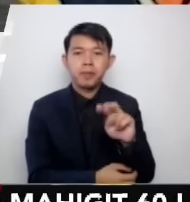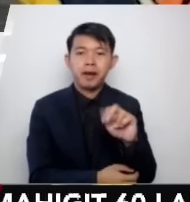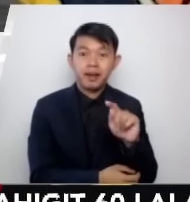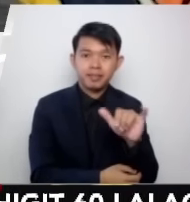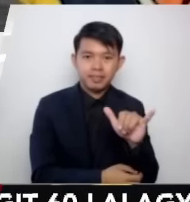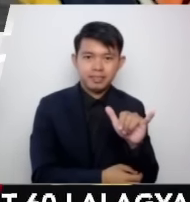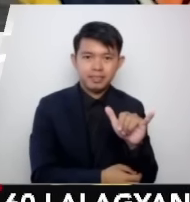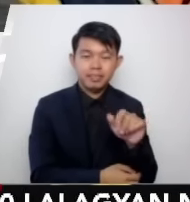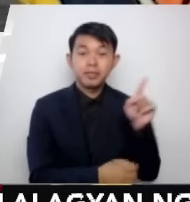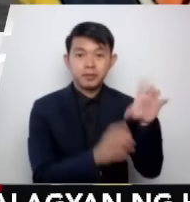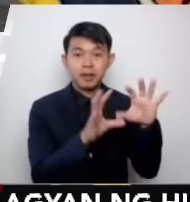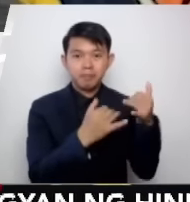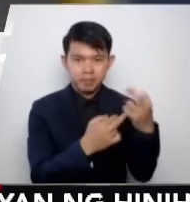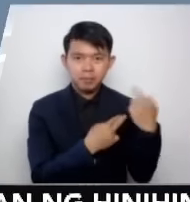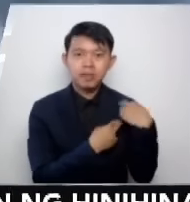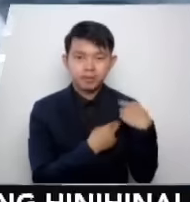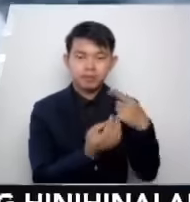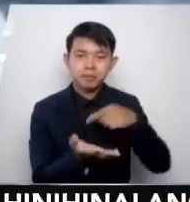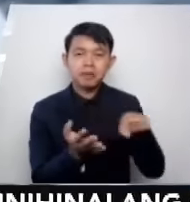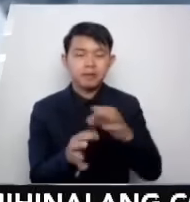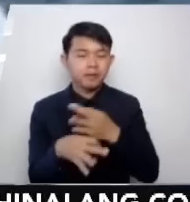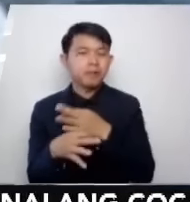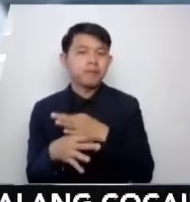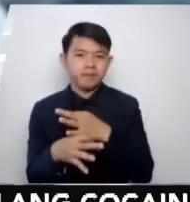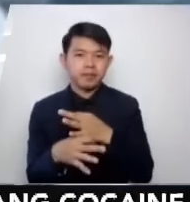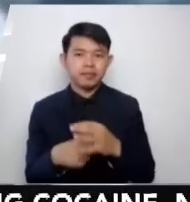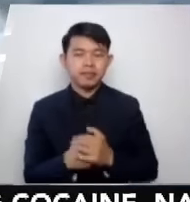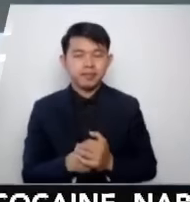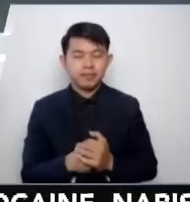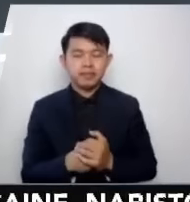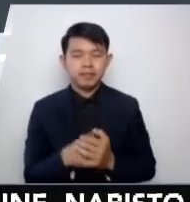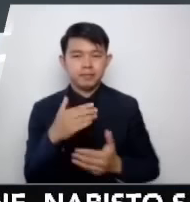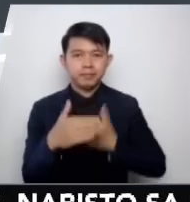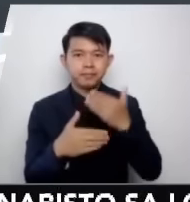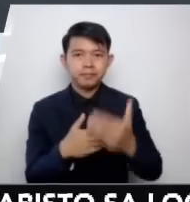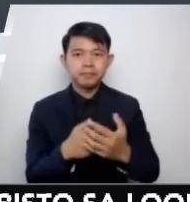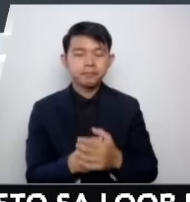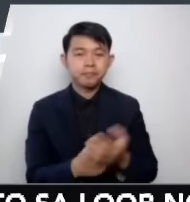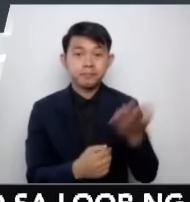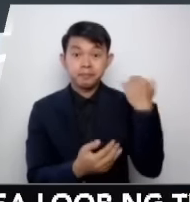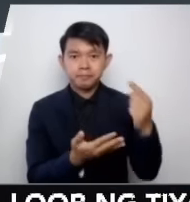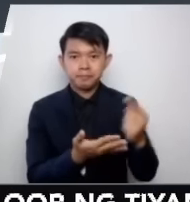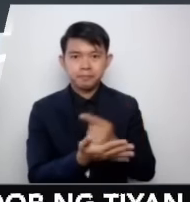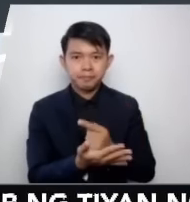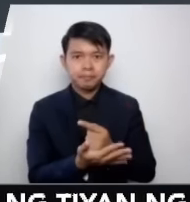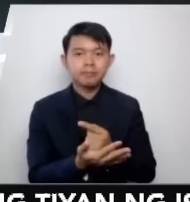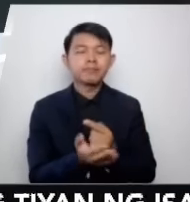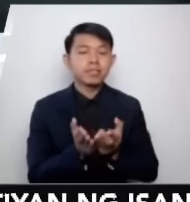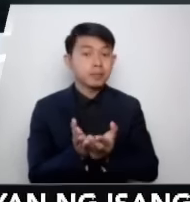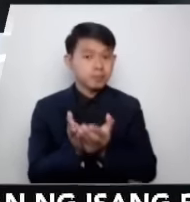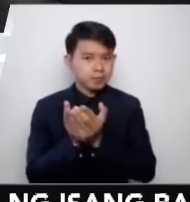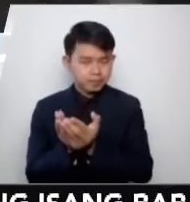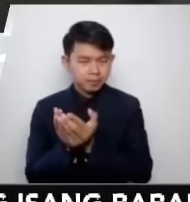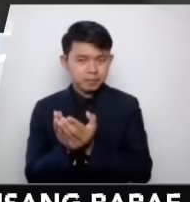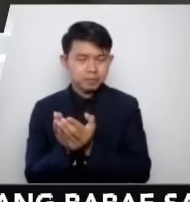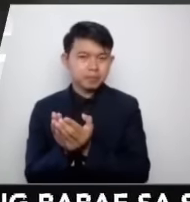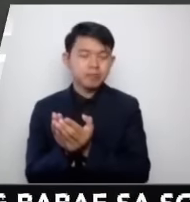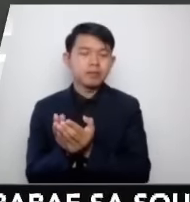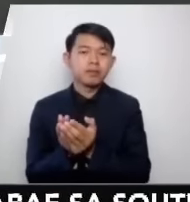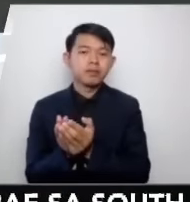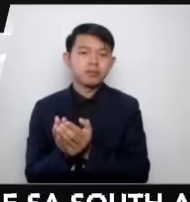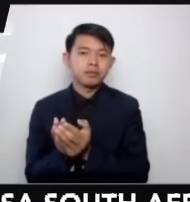na gumawa yung Mitsubishi. Umalis sa Eskoda Shoal noong nakarang weekend ng BRP Teresa Magbanua dahil sa masamang panahon at ang ilang crew